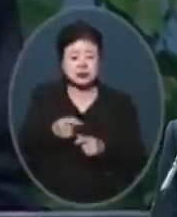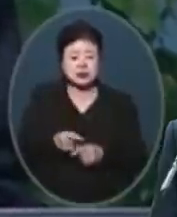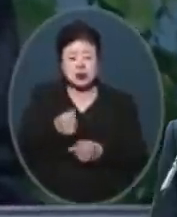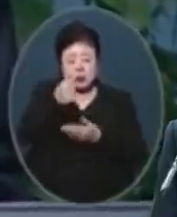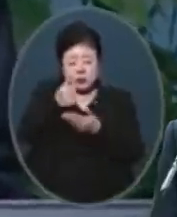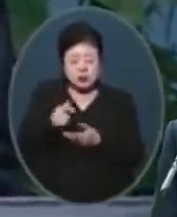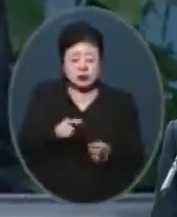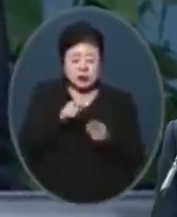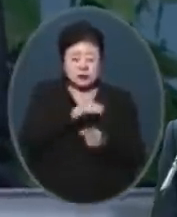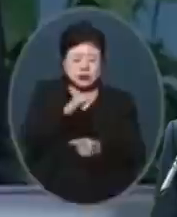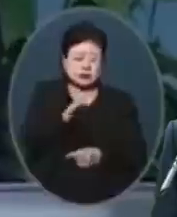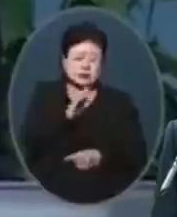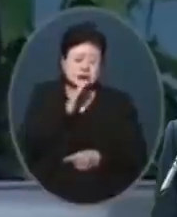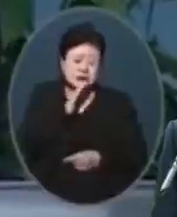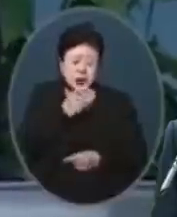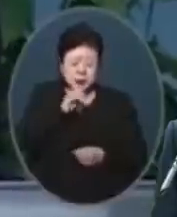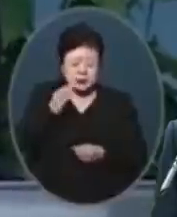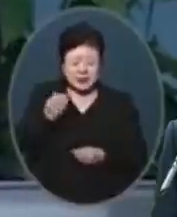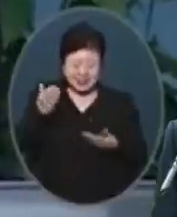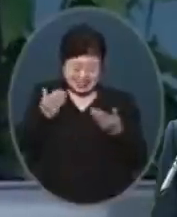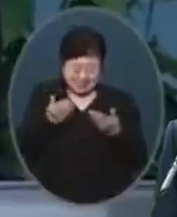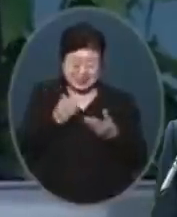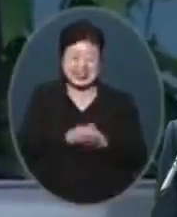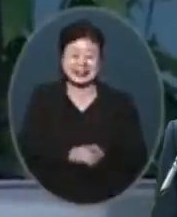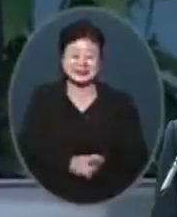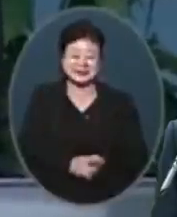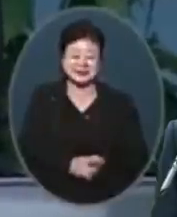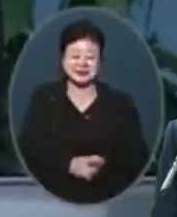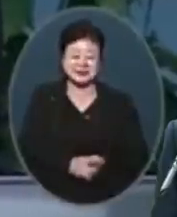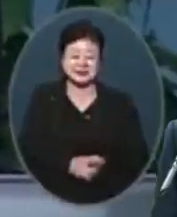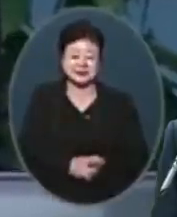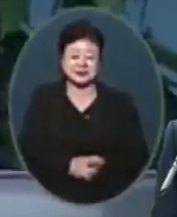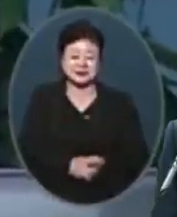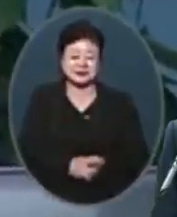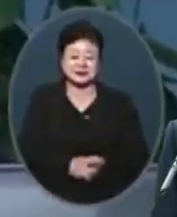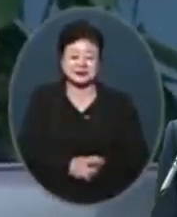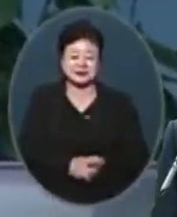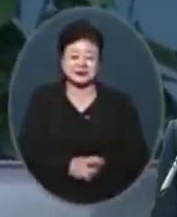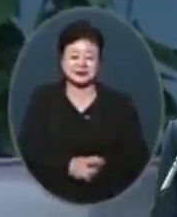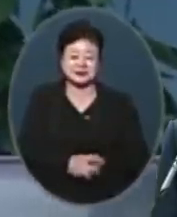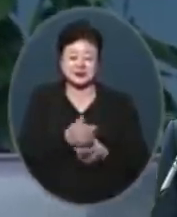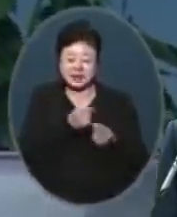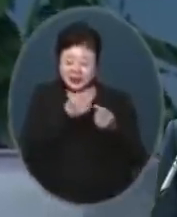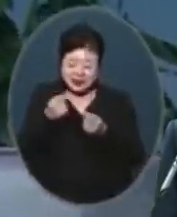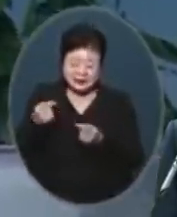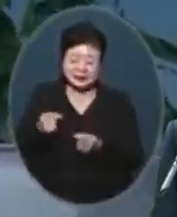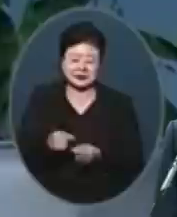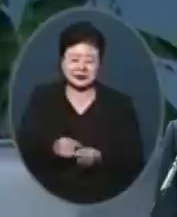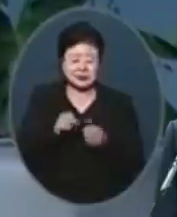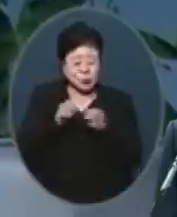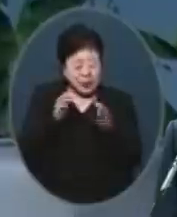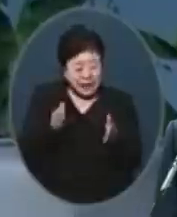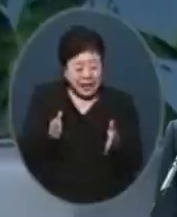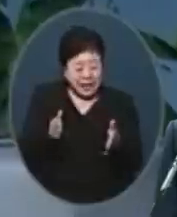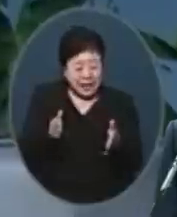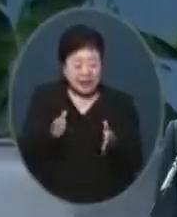우리는 얼마나 복된 일인지 말할 수 없습니다. 저같이 그동안에